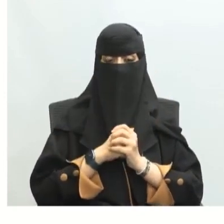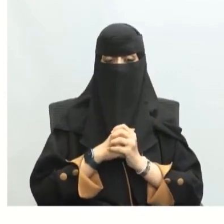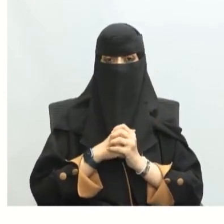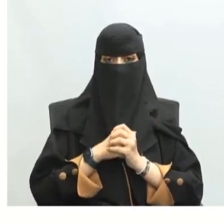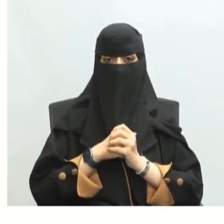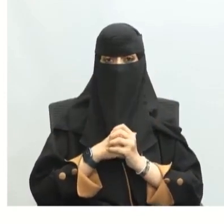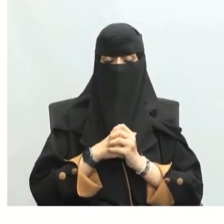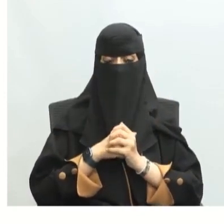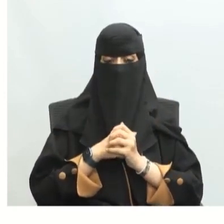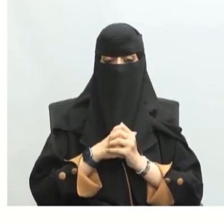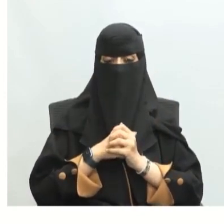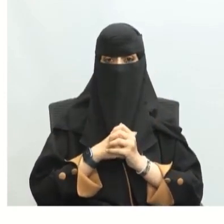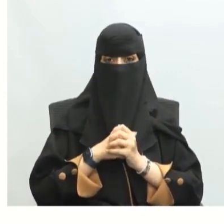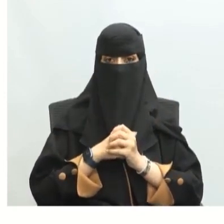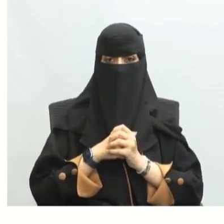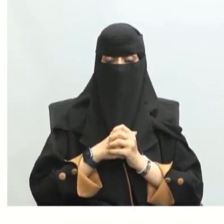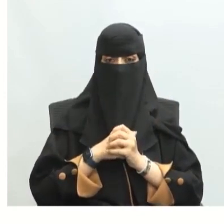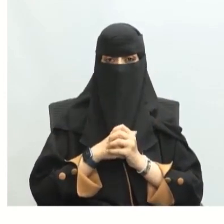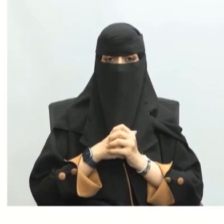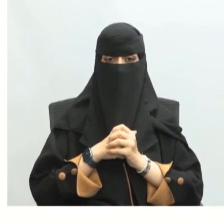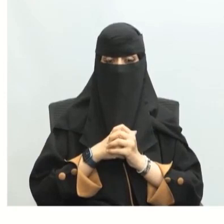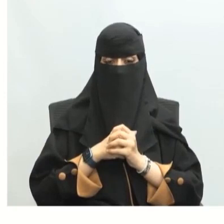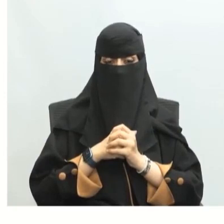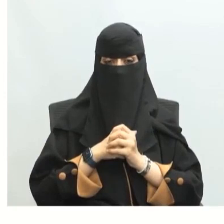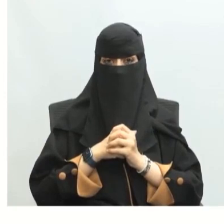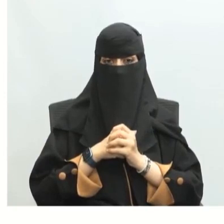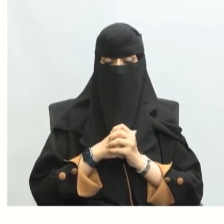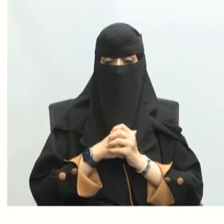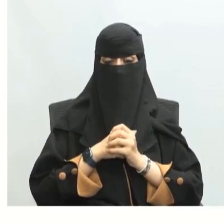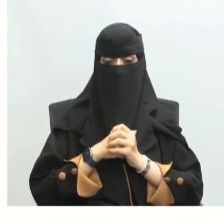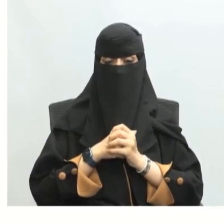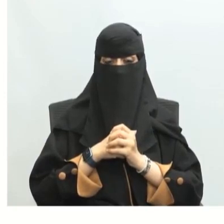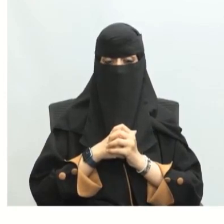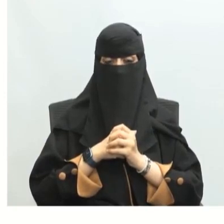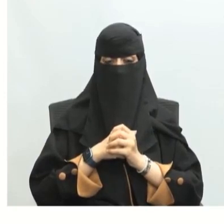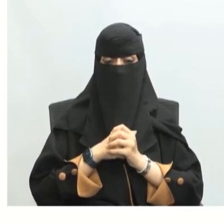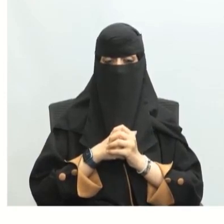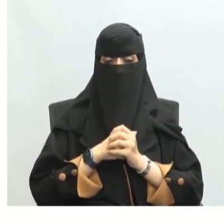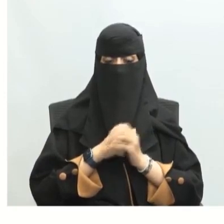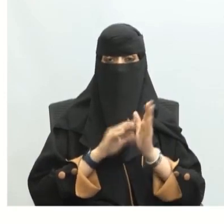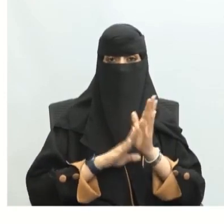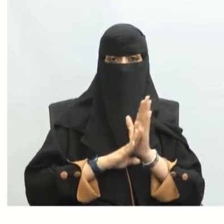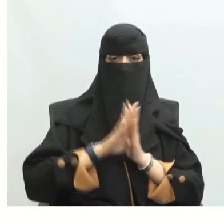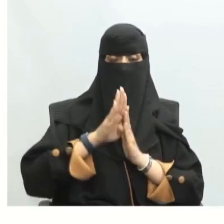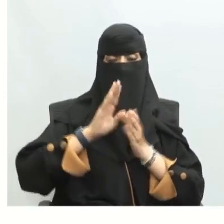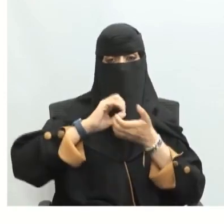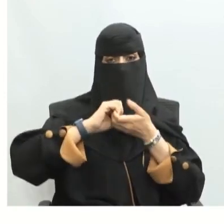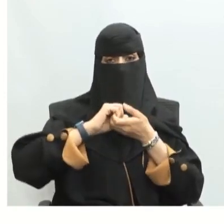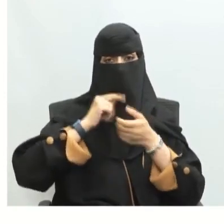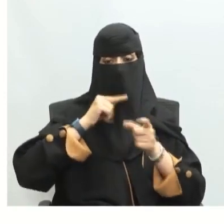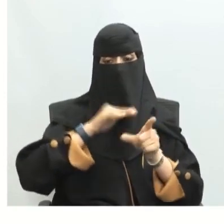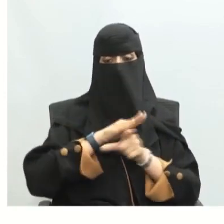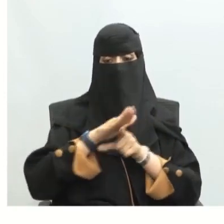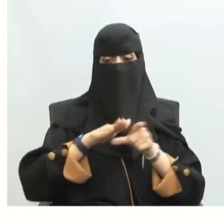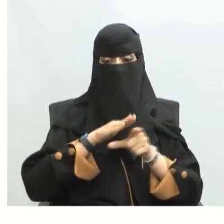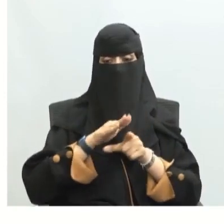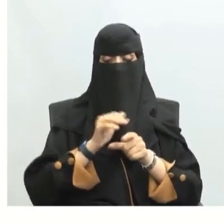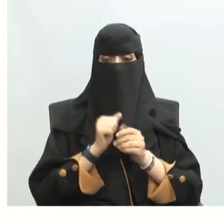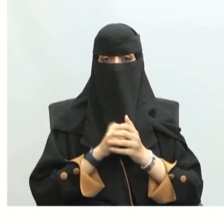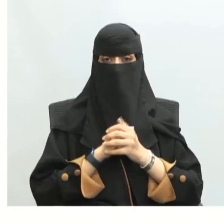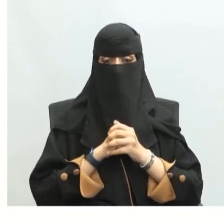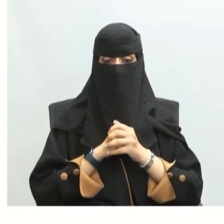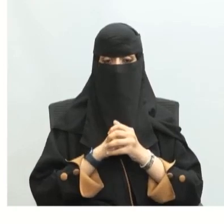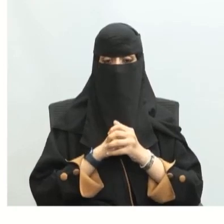المناسبه للنقاش في اللقاء الوحده الوطنيه تعزيز التلاحم